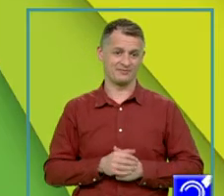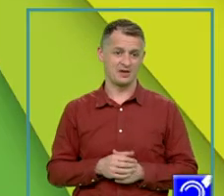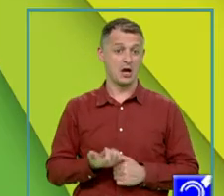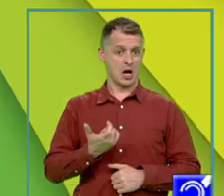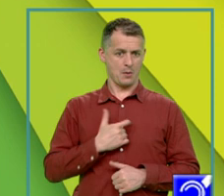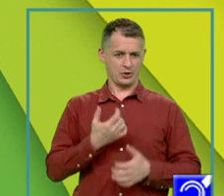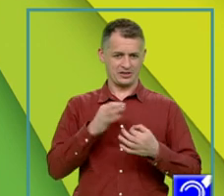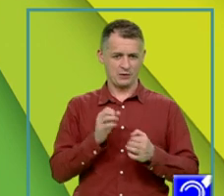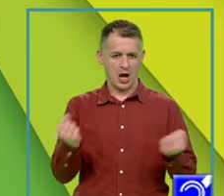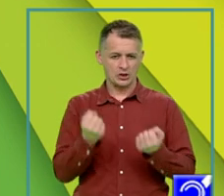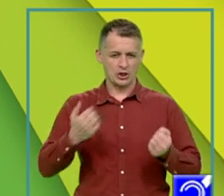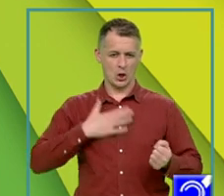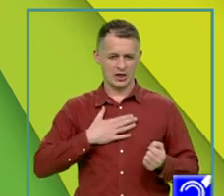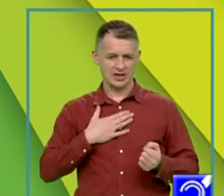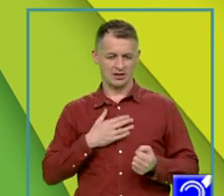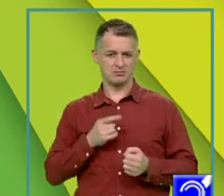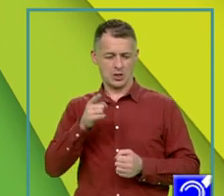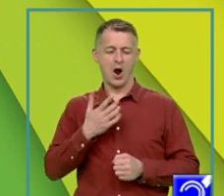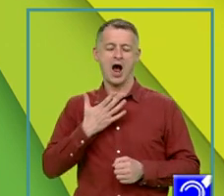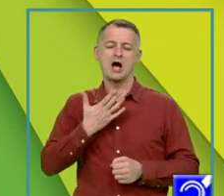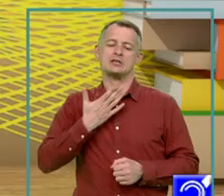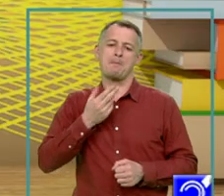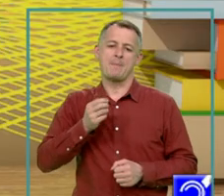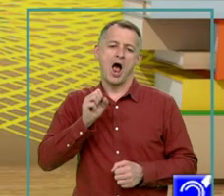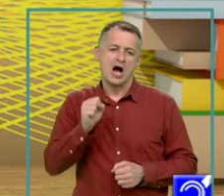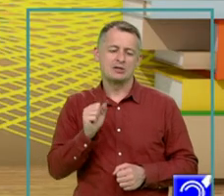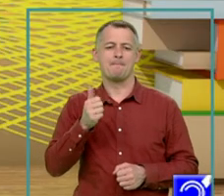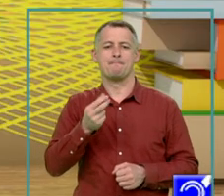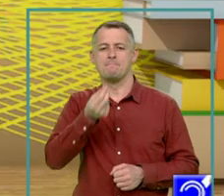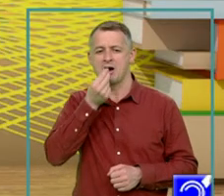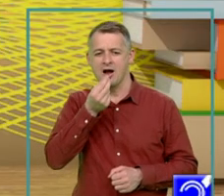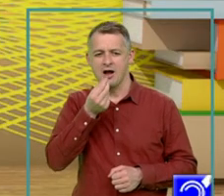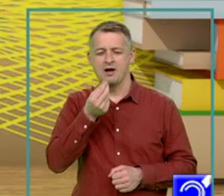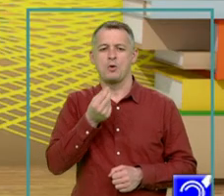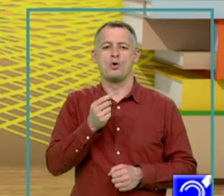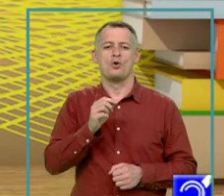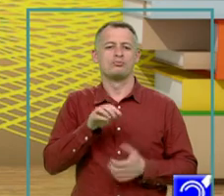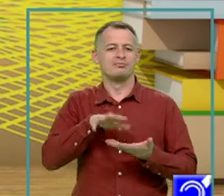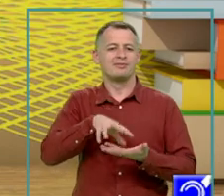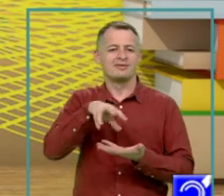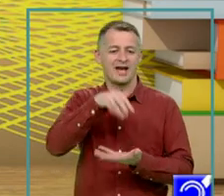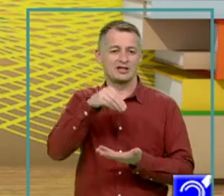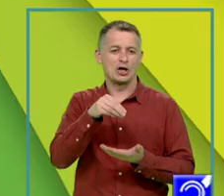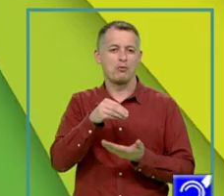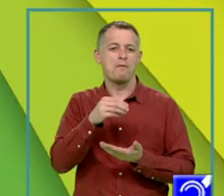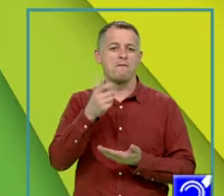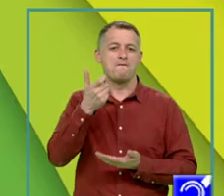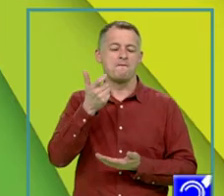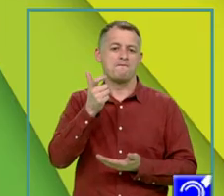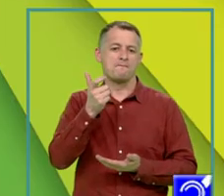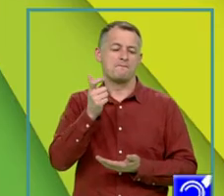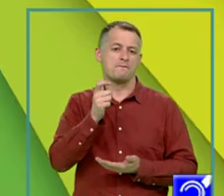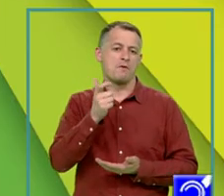dorită intenționată aș mânca o tarta cu fructe puneam Da arată o dorință